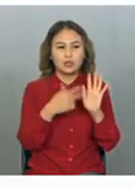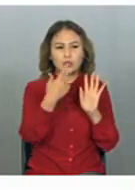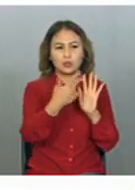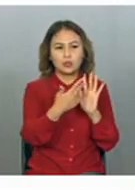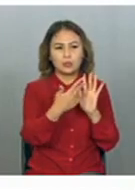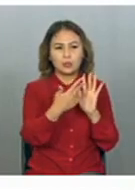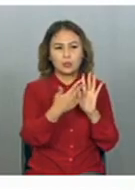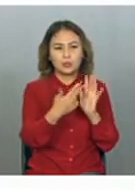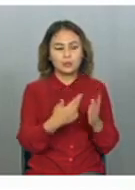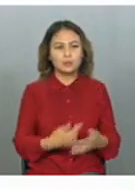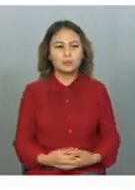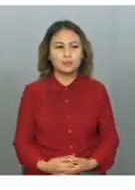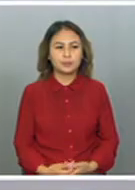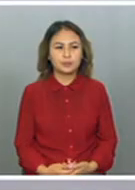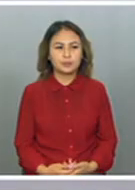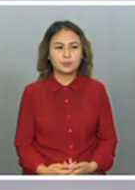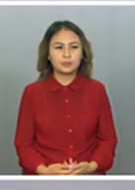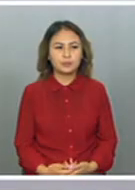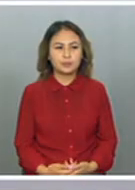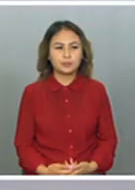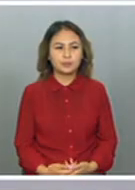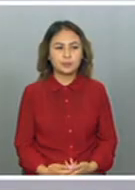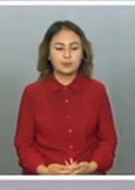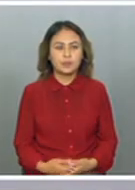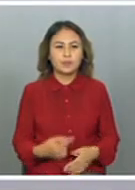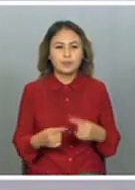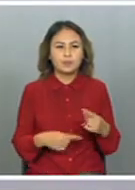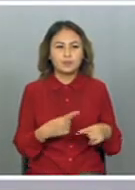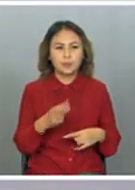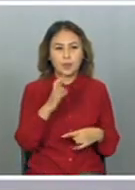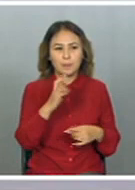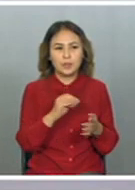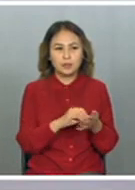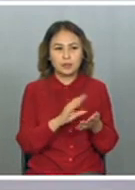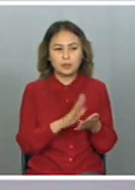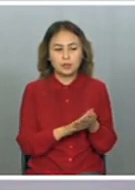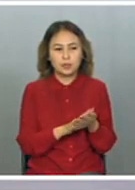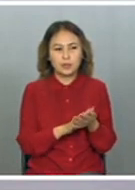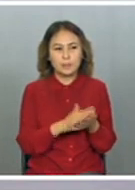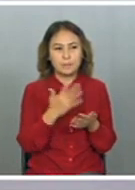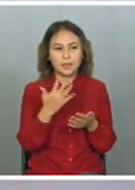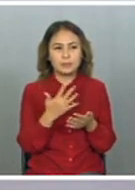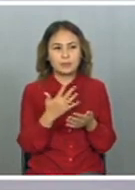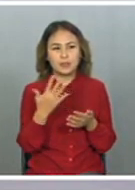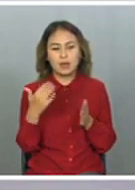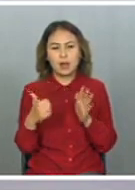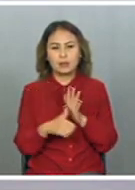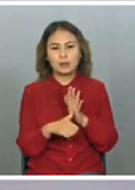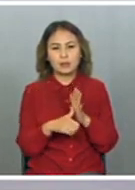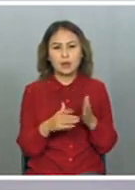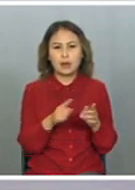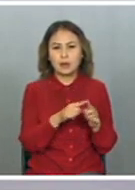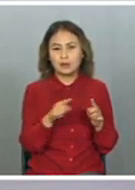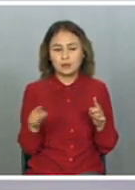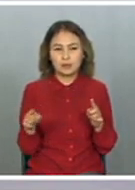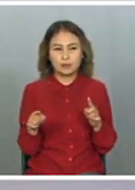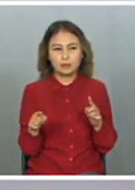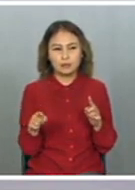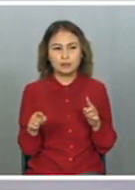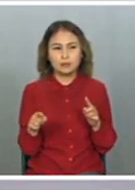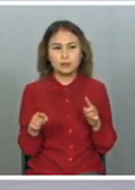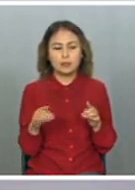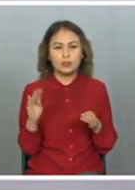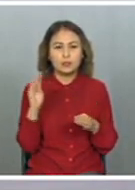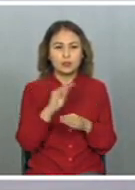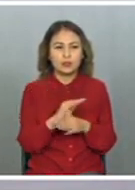7-тен 3-ке сәйкес келіп тұр. Келесі, B нүктесі бізде 5 пен 6-ның арасында орналасқан және